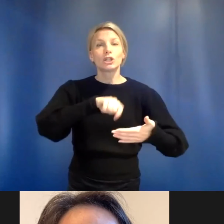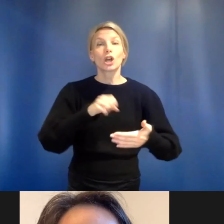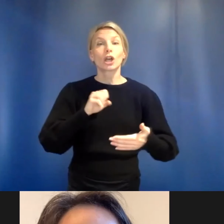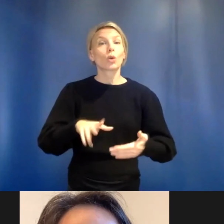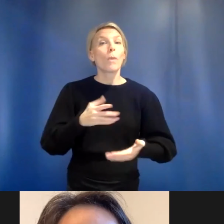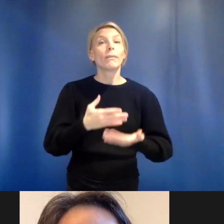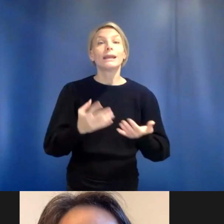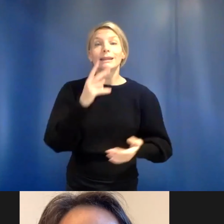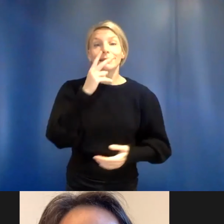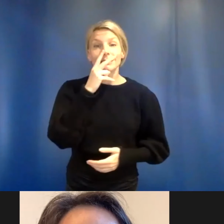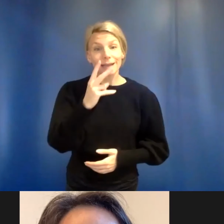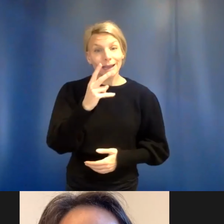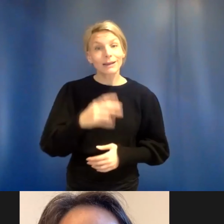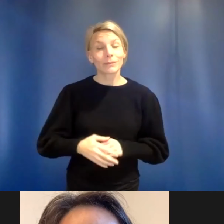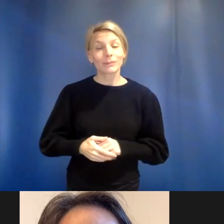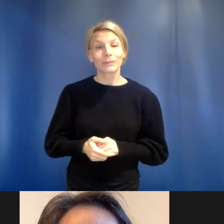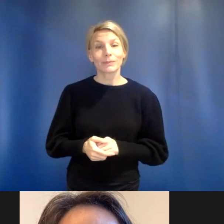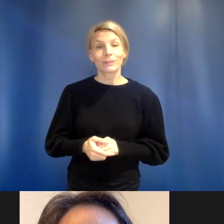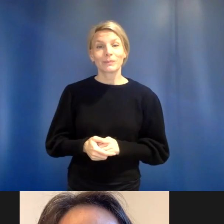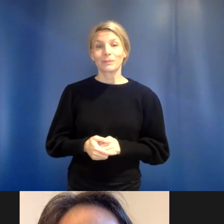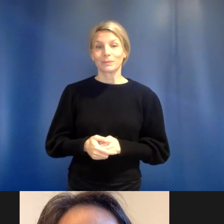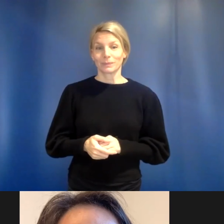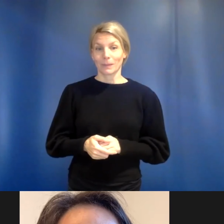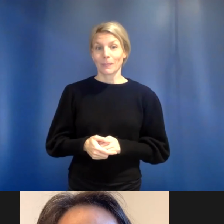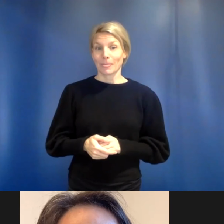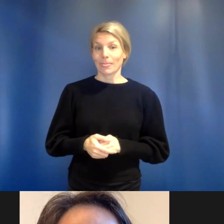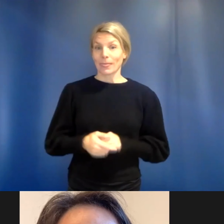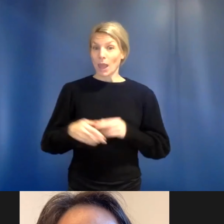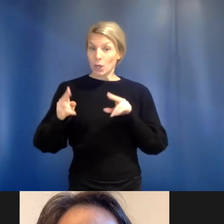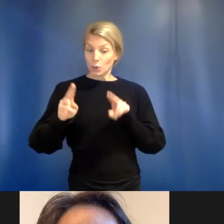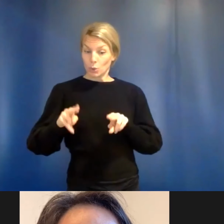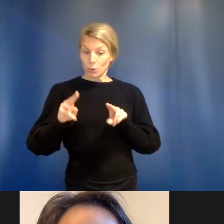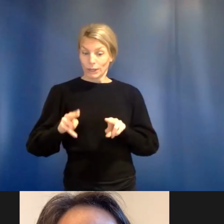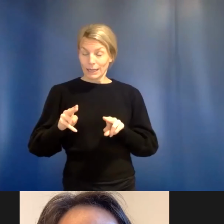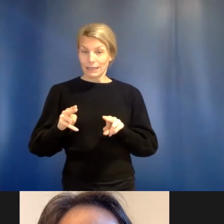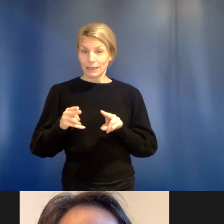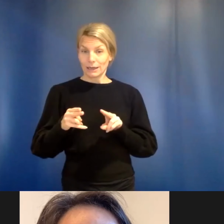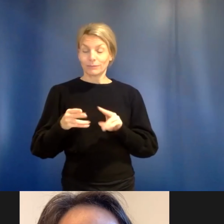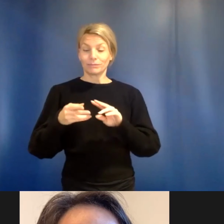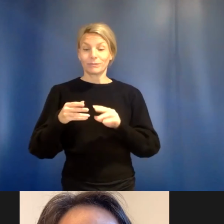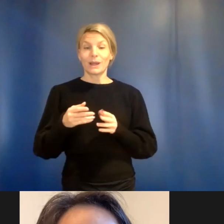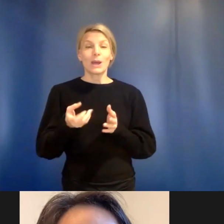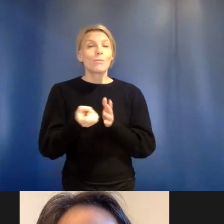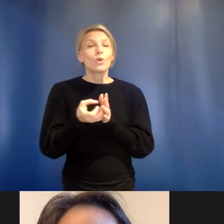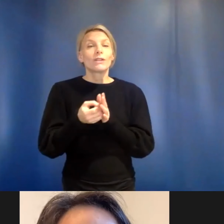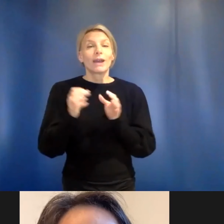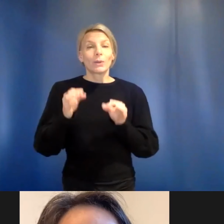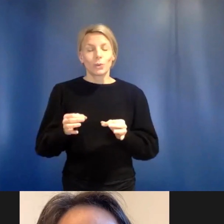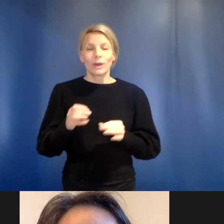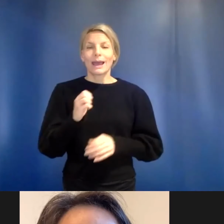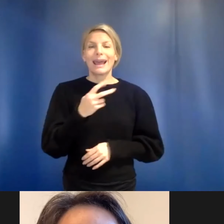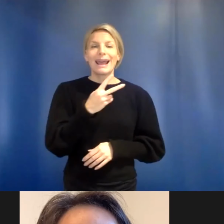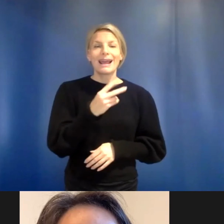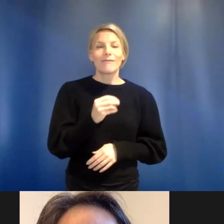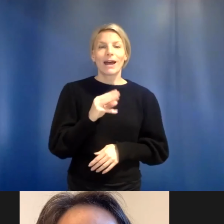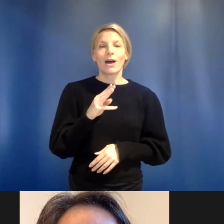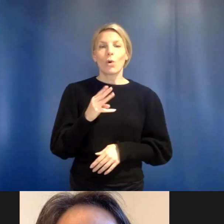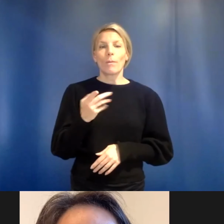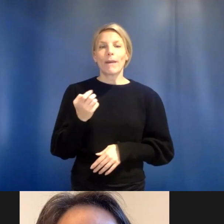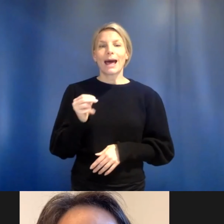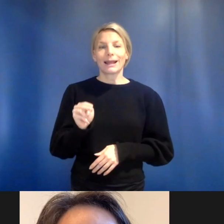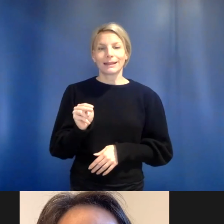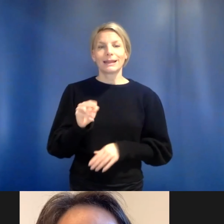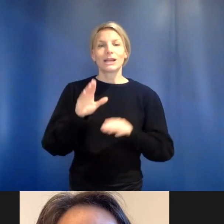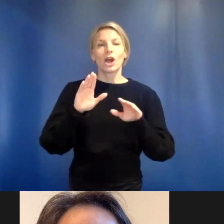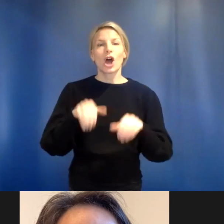ser. Och så här lyder juryns motivering. Eva Frid och Martin von Knorring